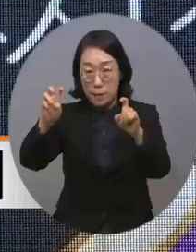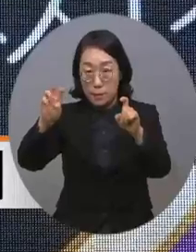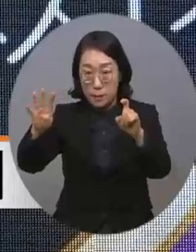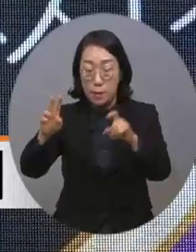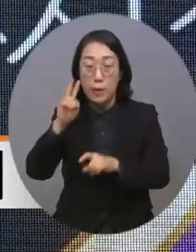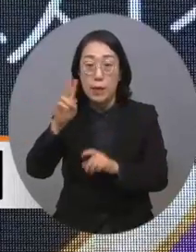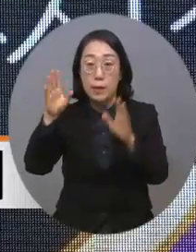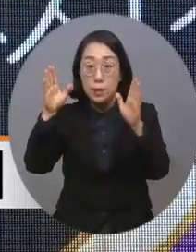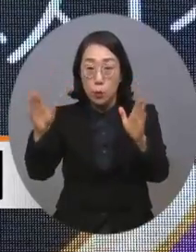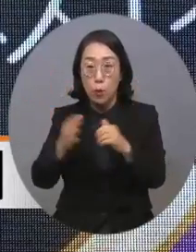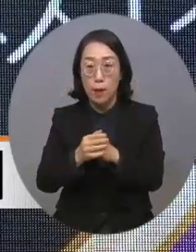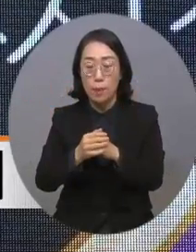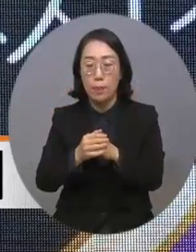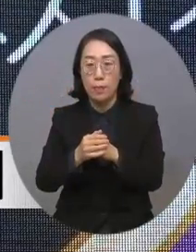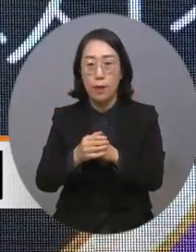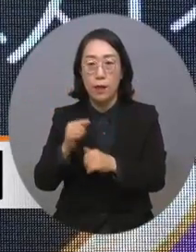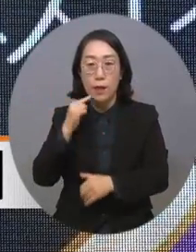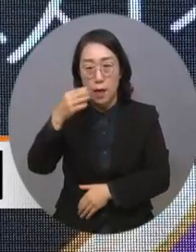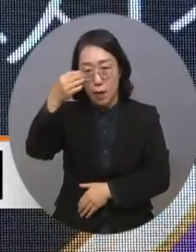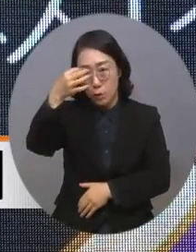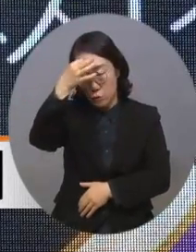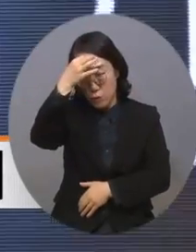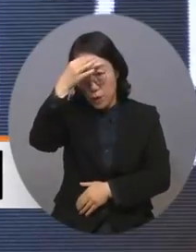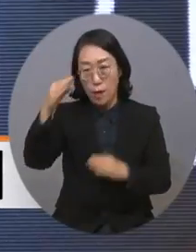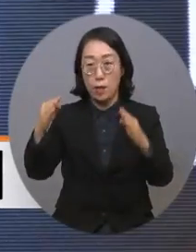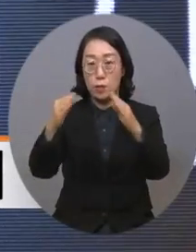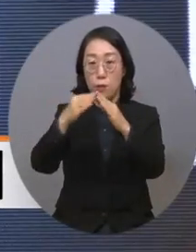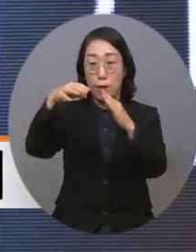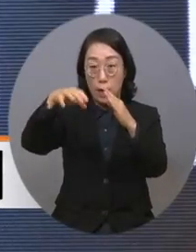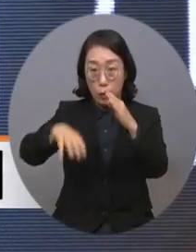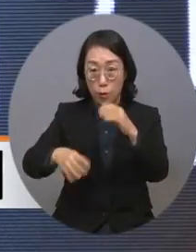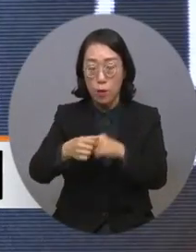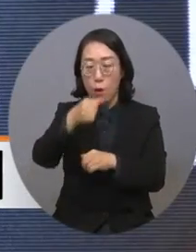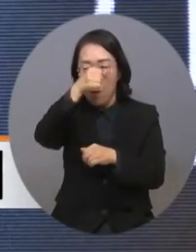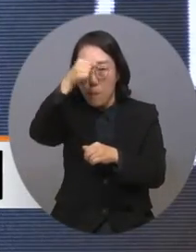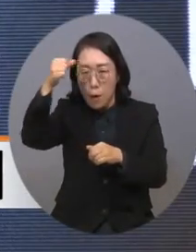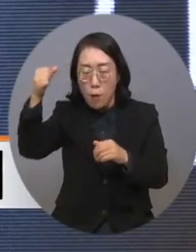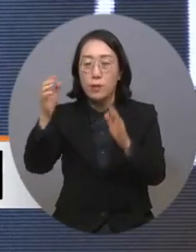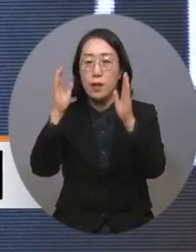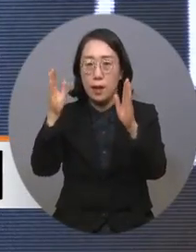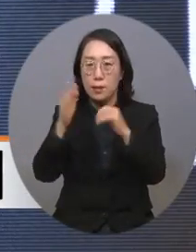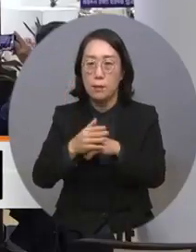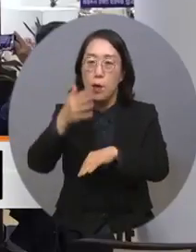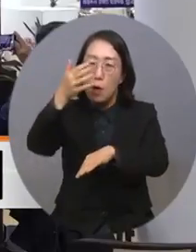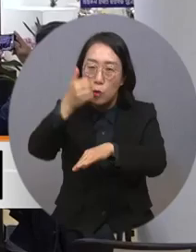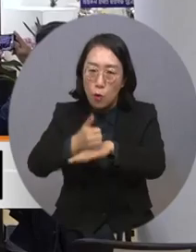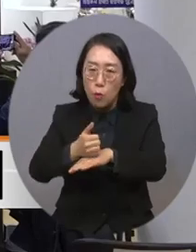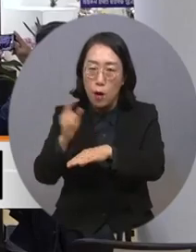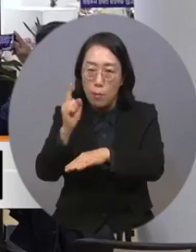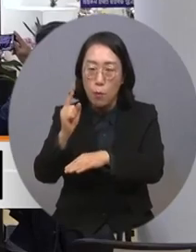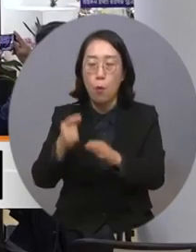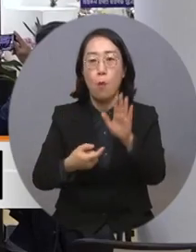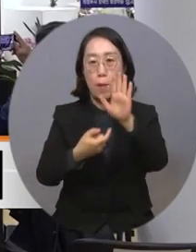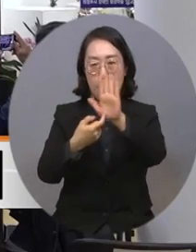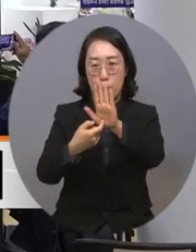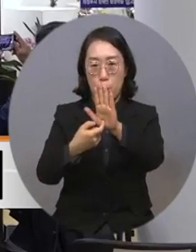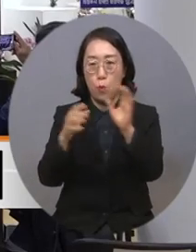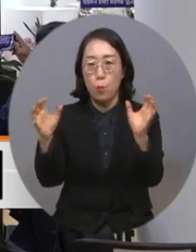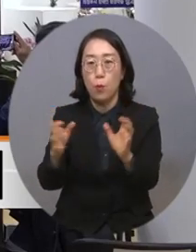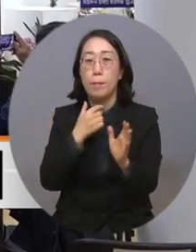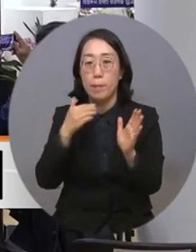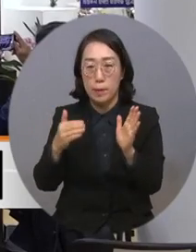24일 이틀간 의정부시 예술의 전당에서 장애인 평생학습 성과 공유회가 열렸습니다. 이번 행사를